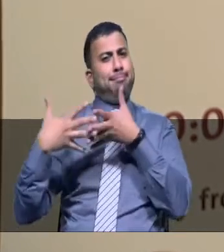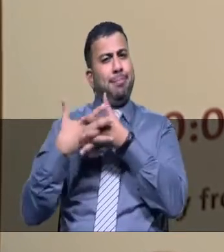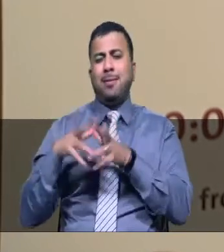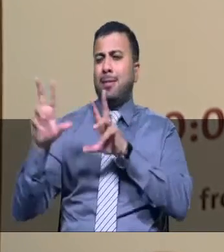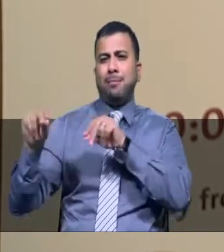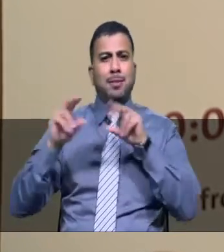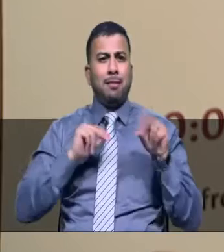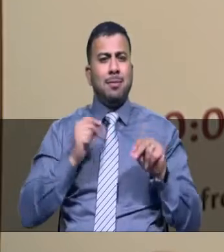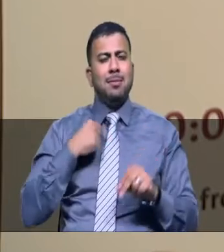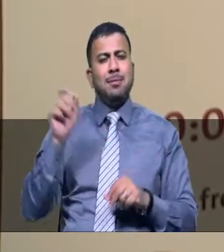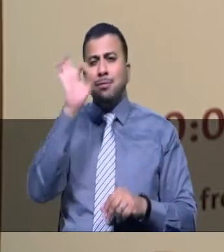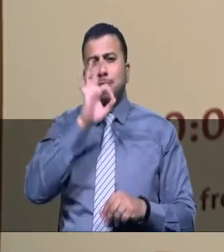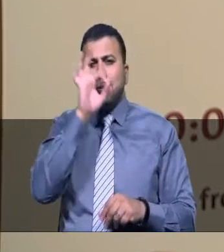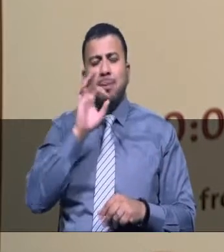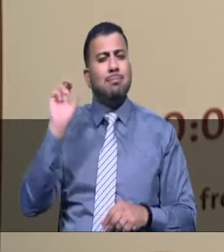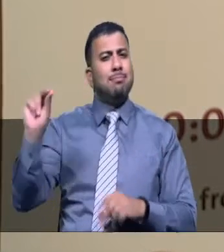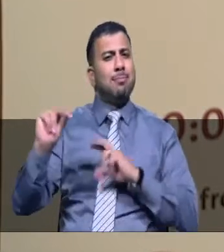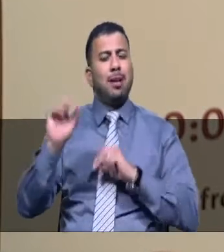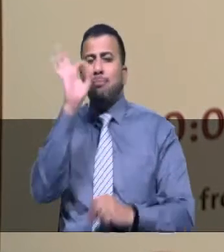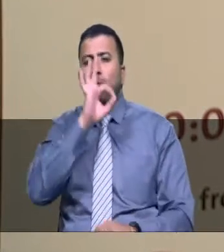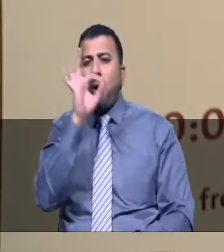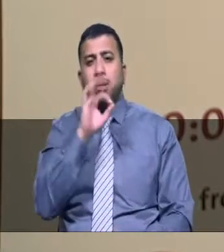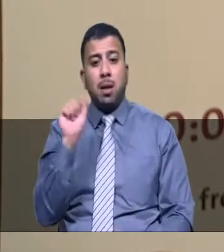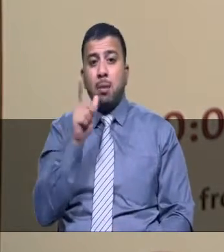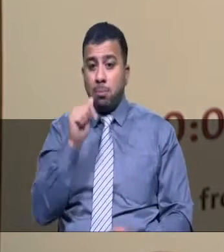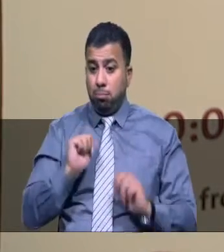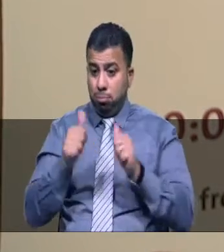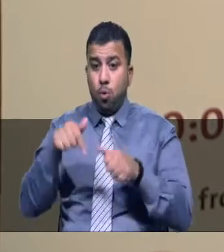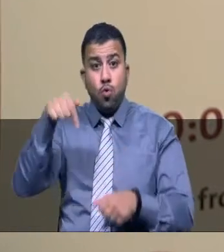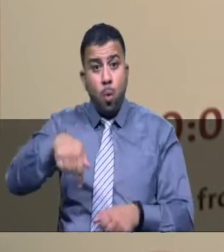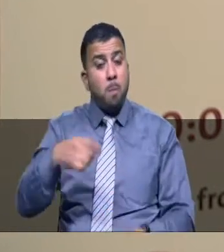العادات والتقاليد والفنون الشعبية. حضورهم اليوم مهم،